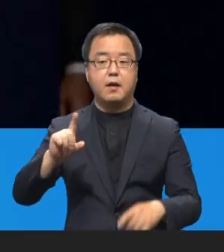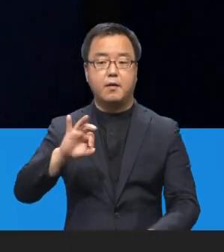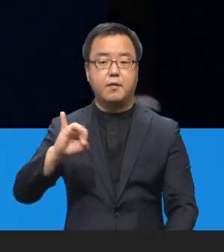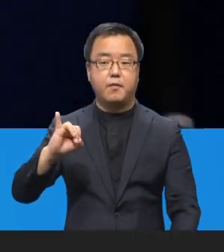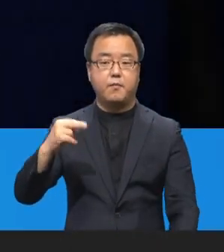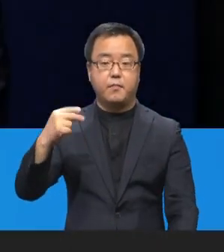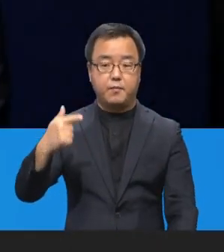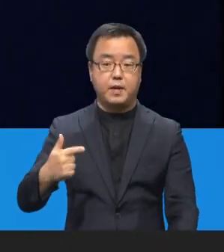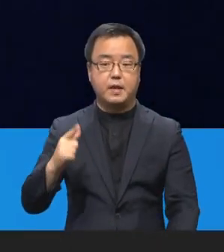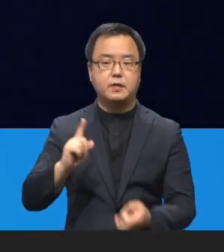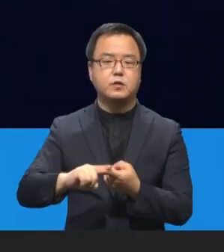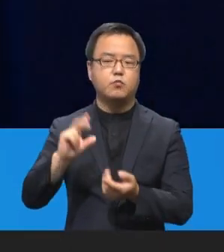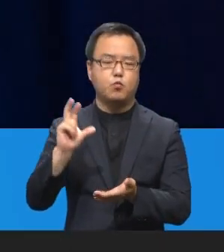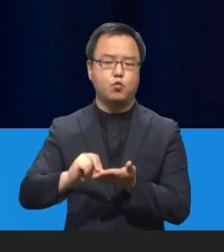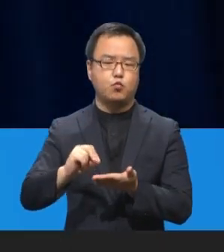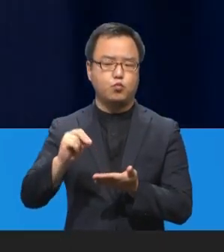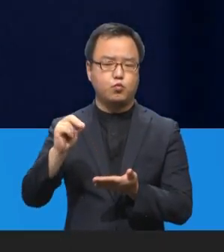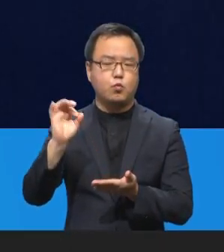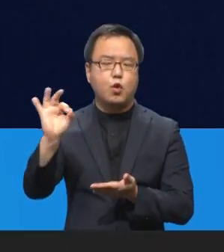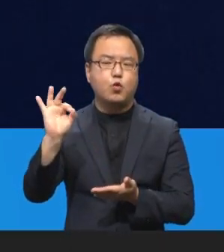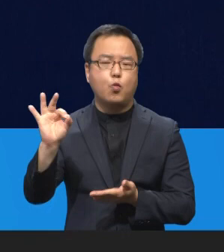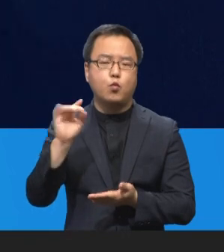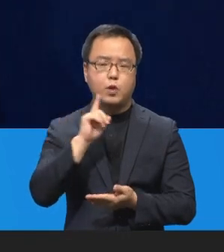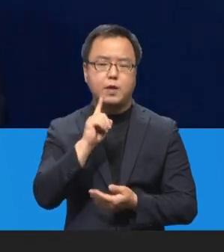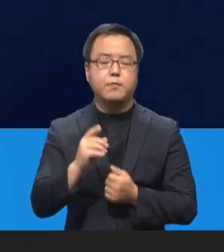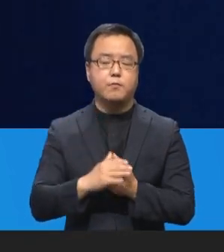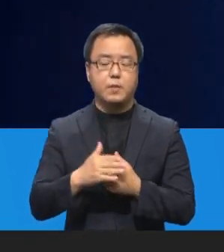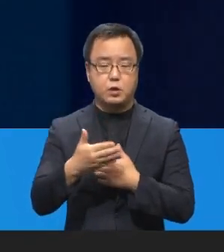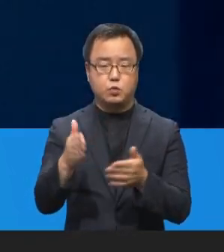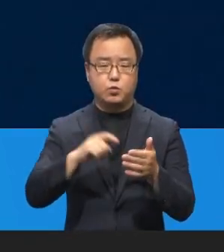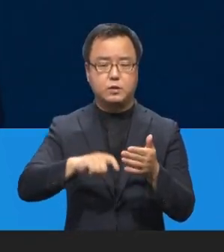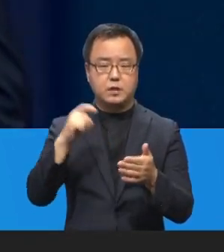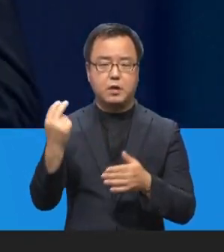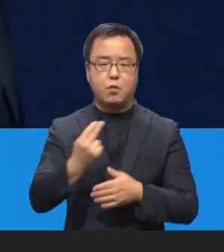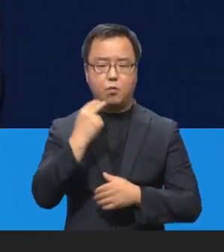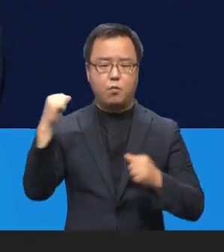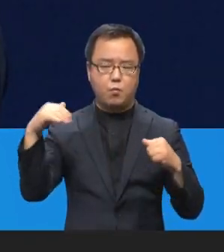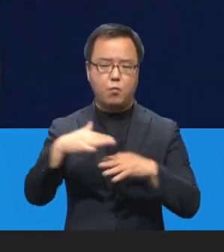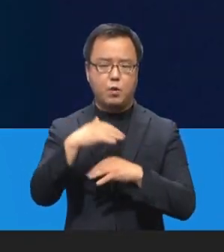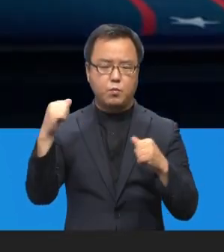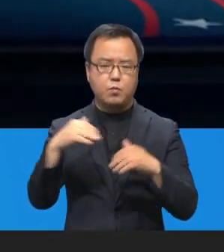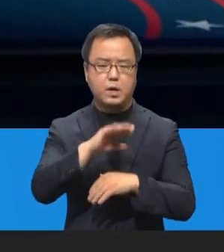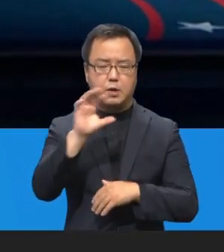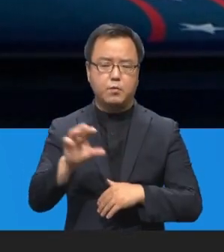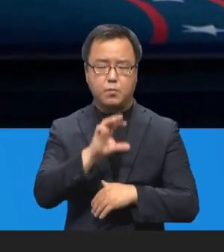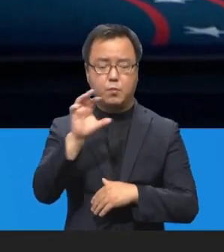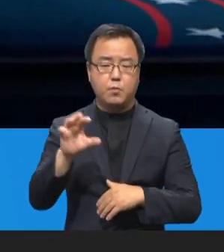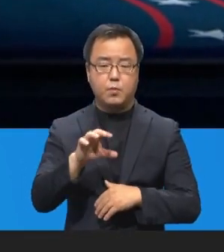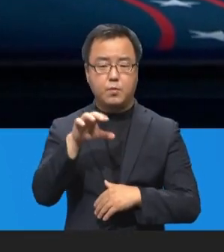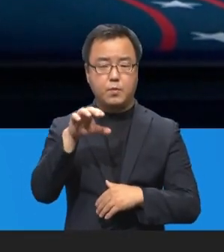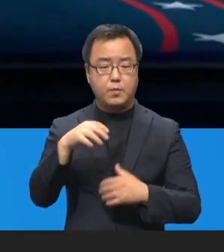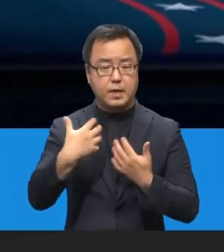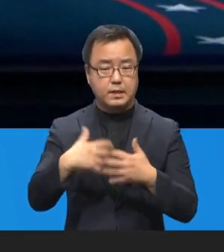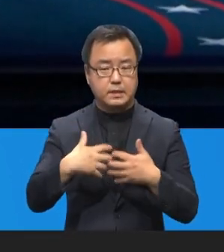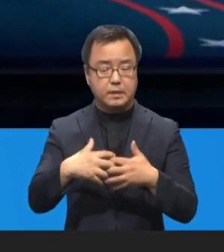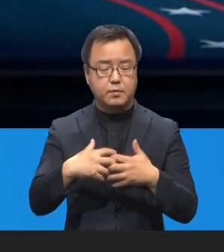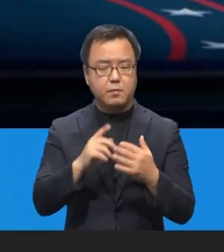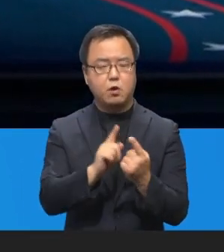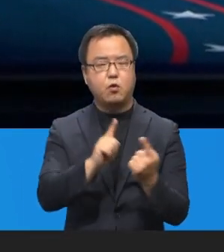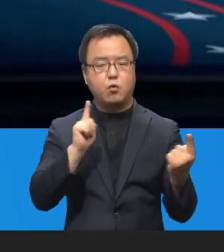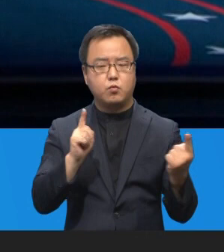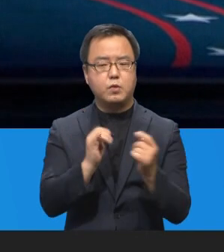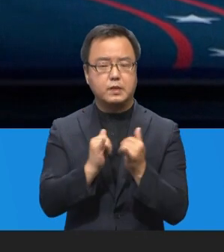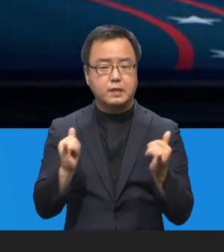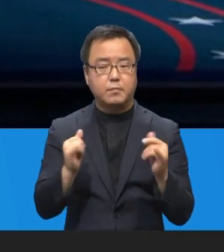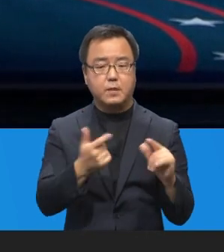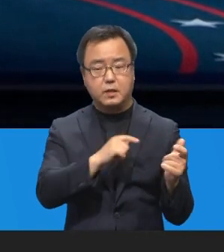돈 문제를 들고 나왔습니다. 이 교실 안 환기 장치라든지 거리 두기를 위한 공간과 인력 확보 등 이 등교